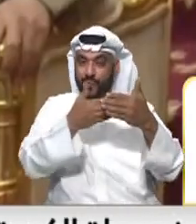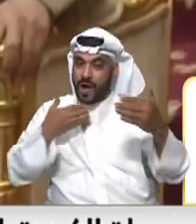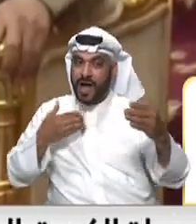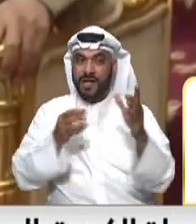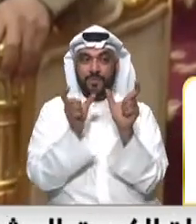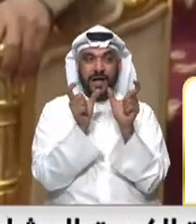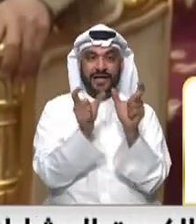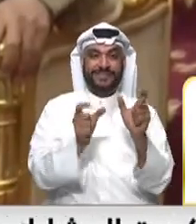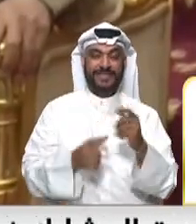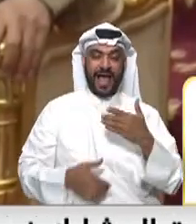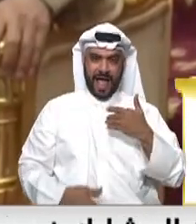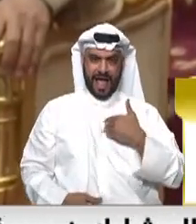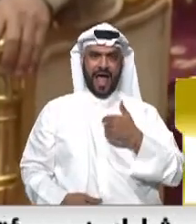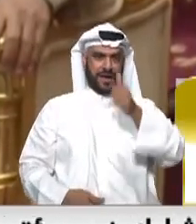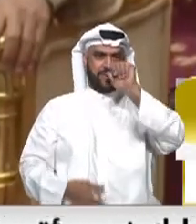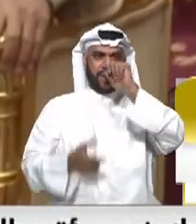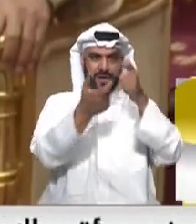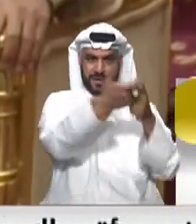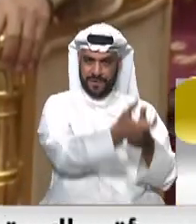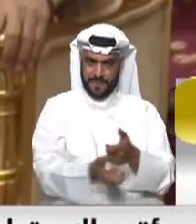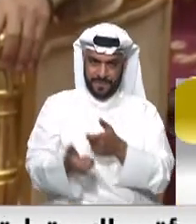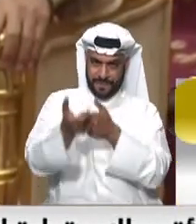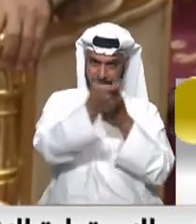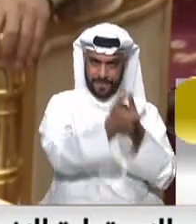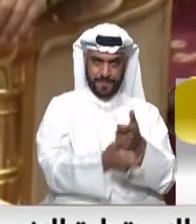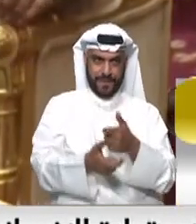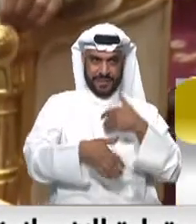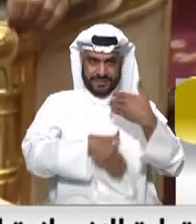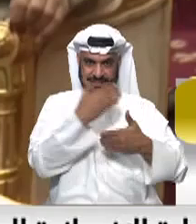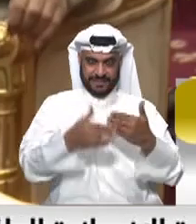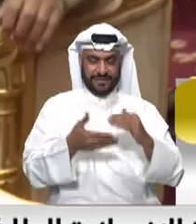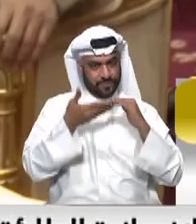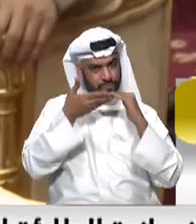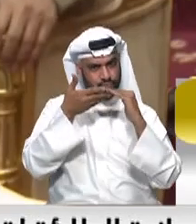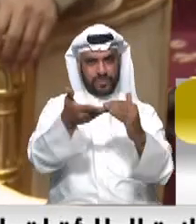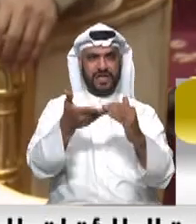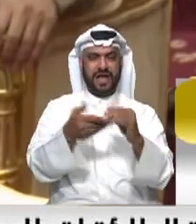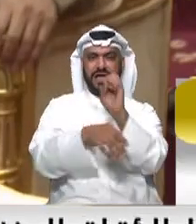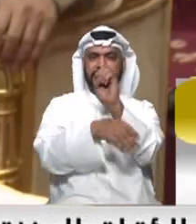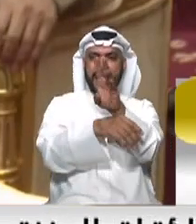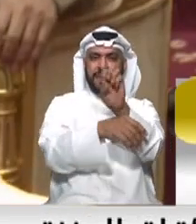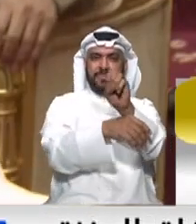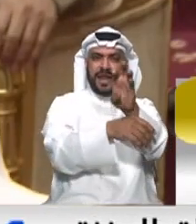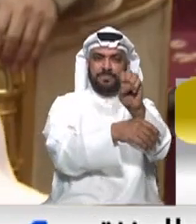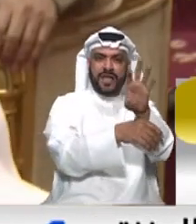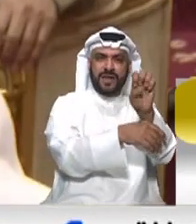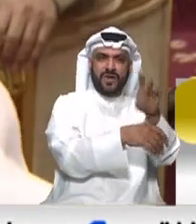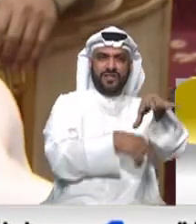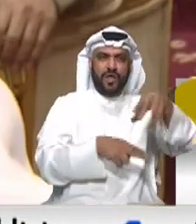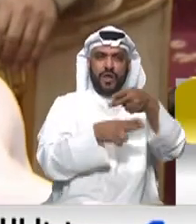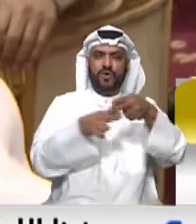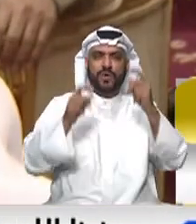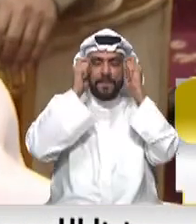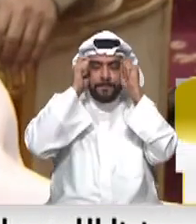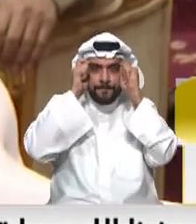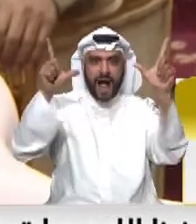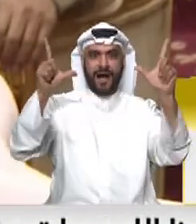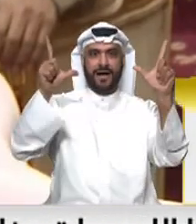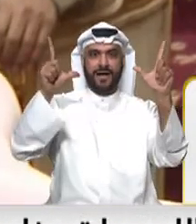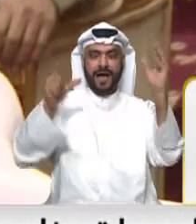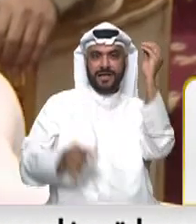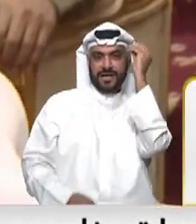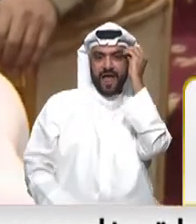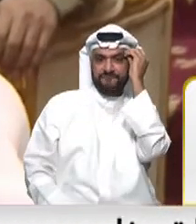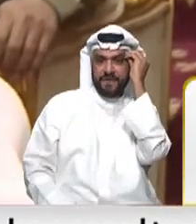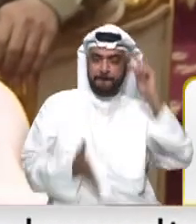حرصا من قوه الاطفاء العام لحمايه الارواح والممتلكات وتحقيق الامن المجتمعي في دوله الكويت التي تاتي